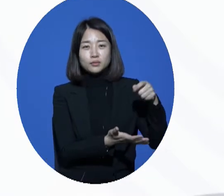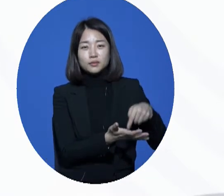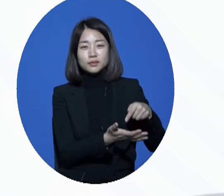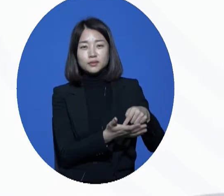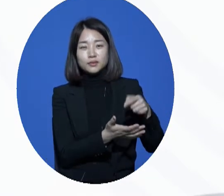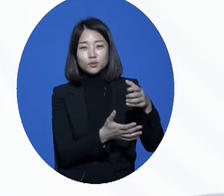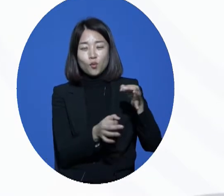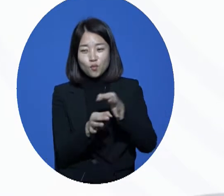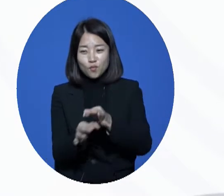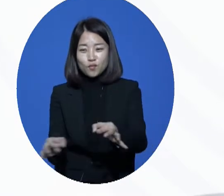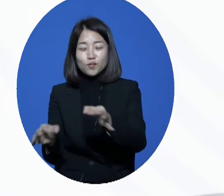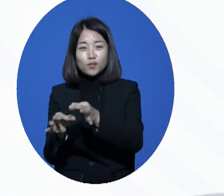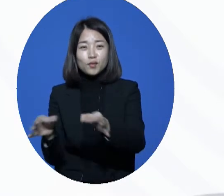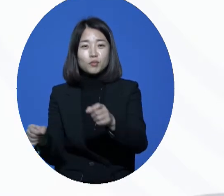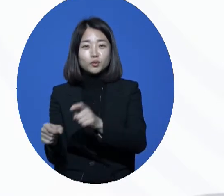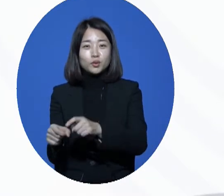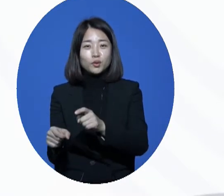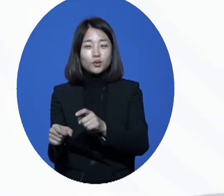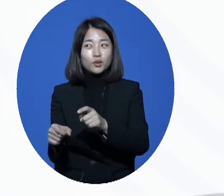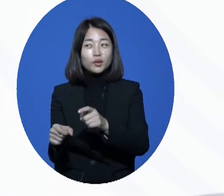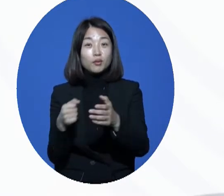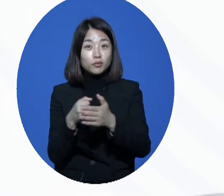그 방식이 구축이 되어 왔습니다.